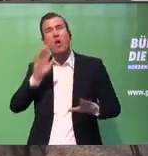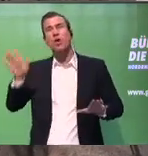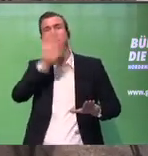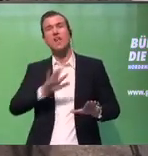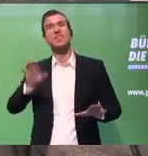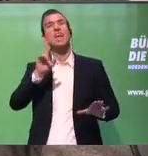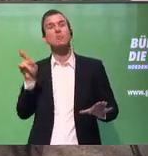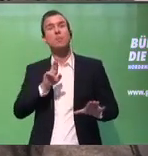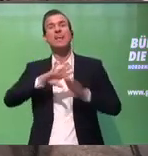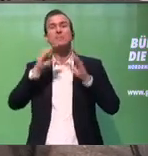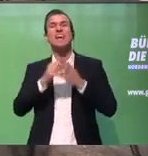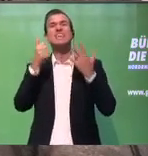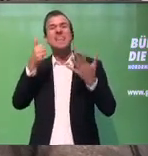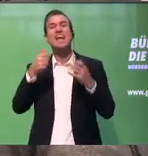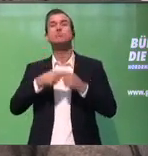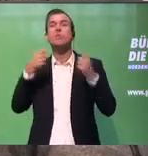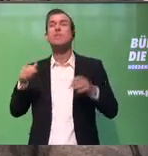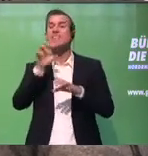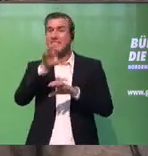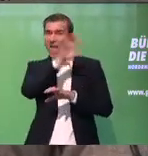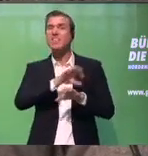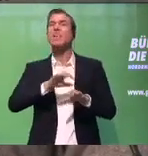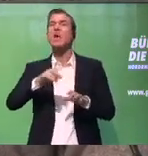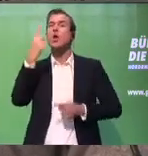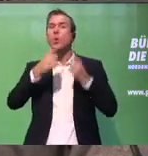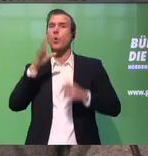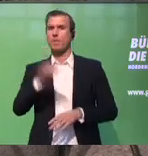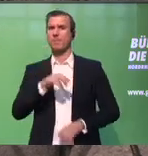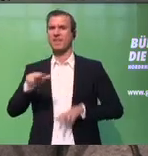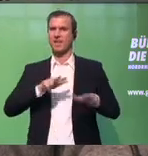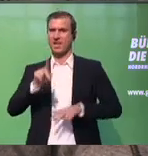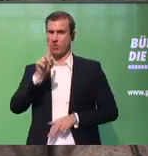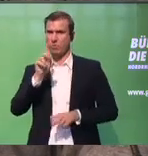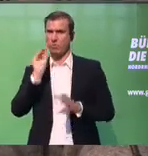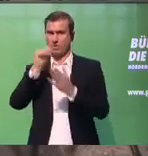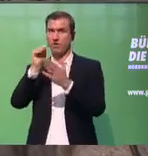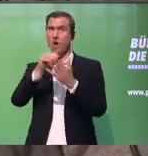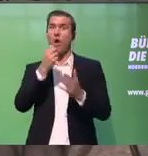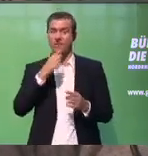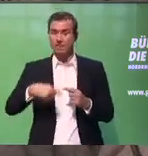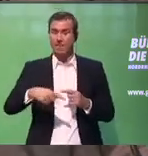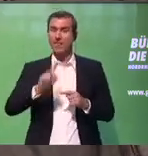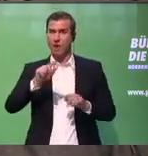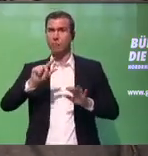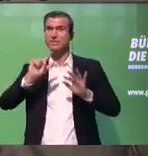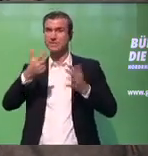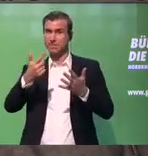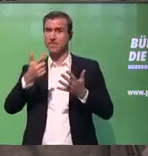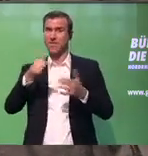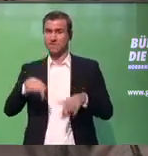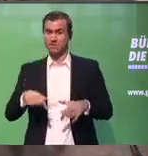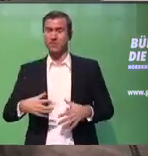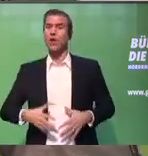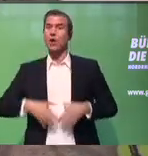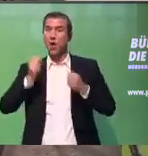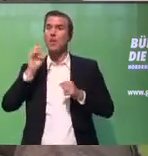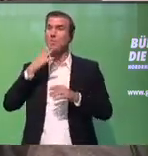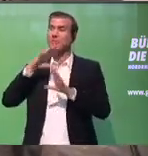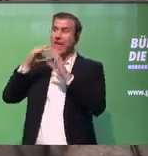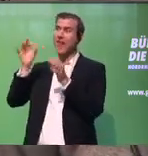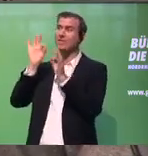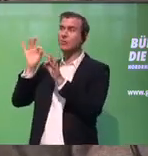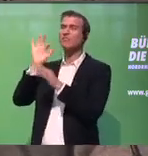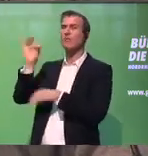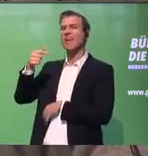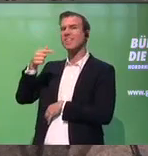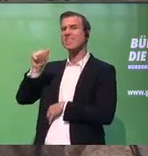6 Bundesländern von Grünen mitregiert und hoffentlich bald auch in einem 7. Von Köln aus nochmal alles Gute an